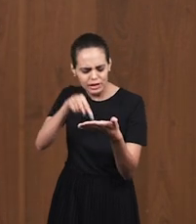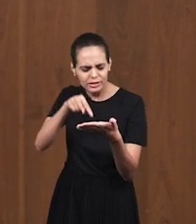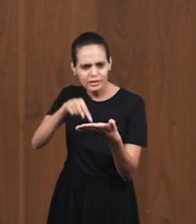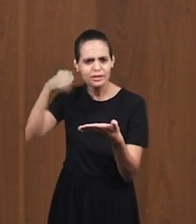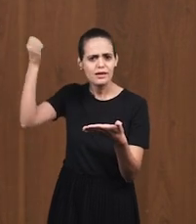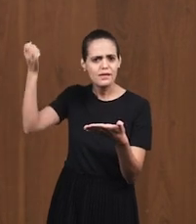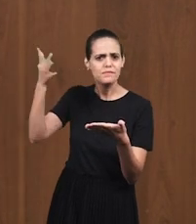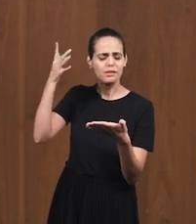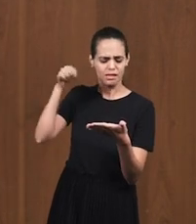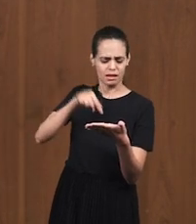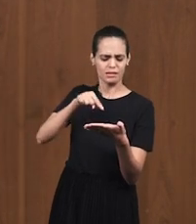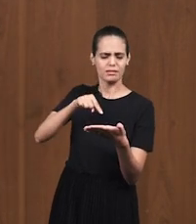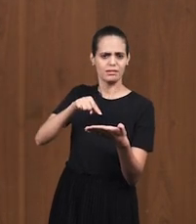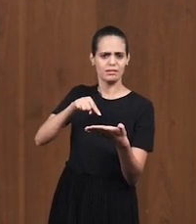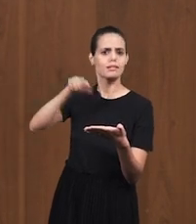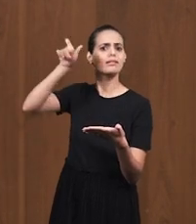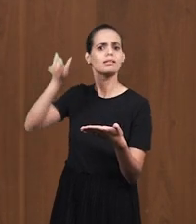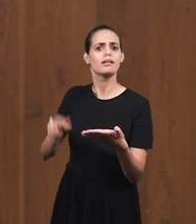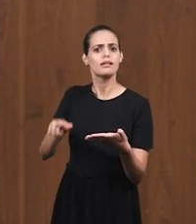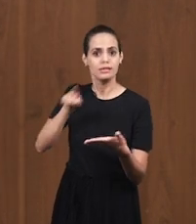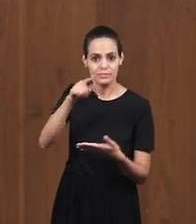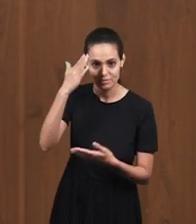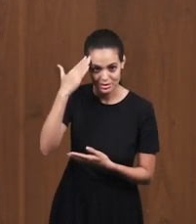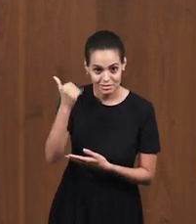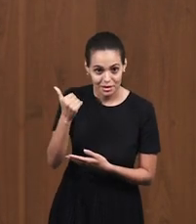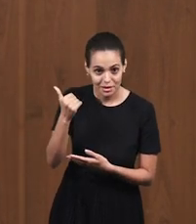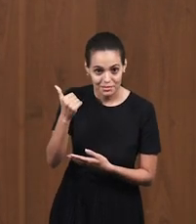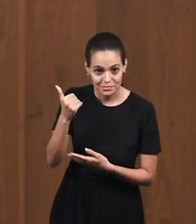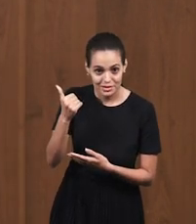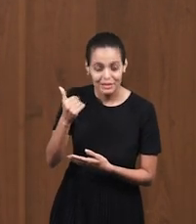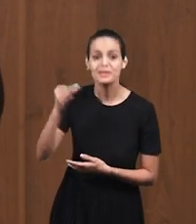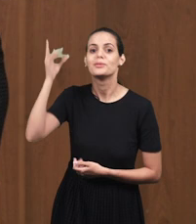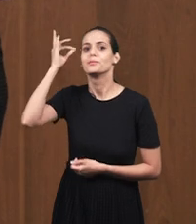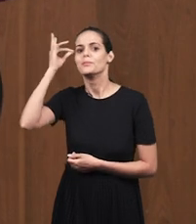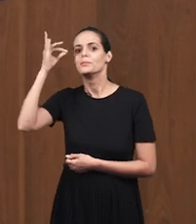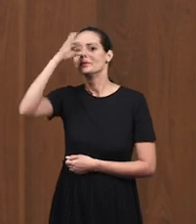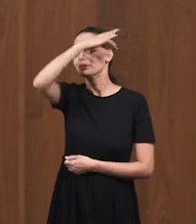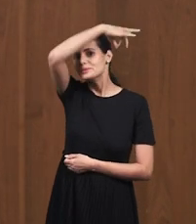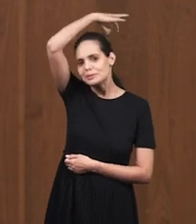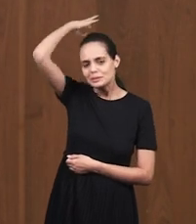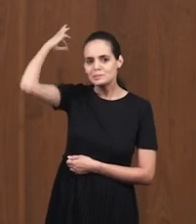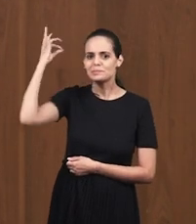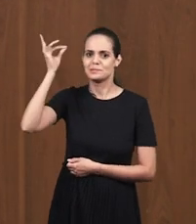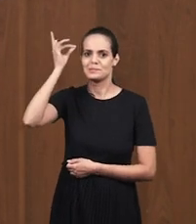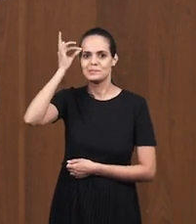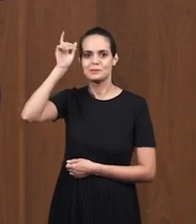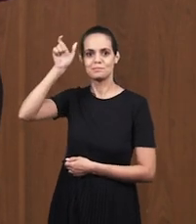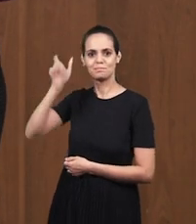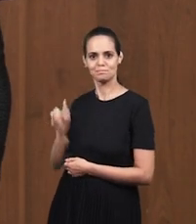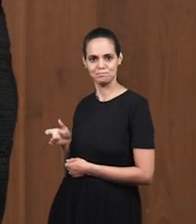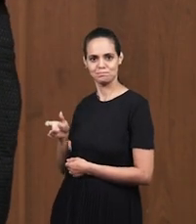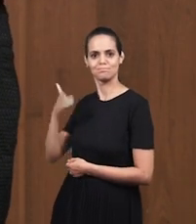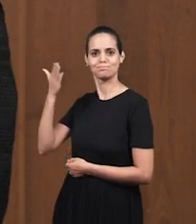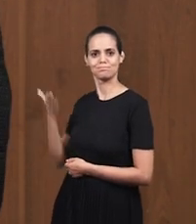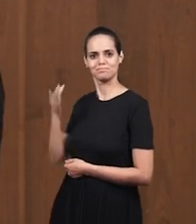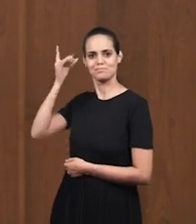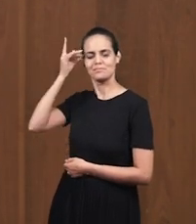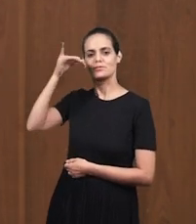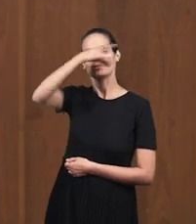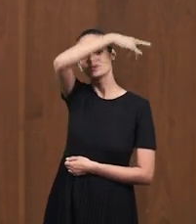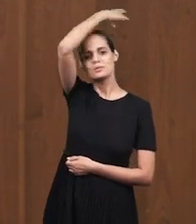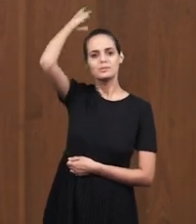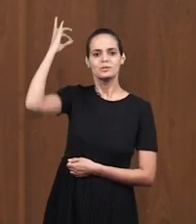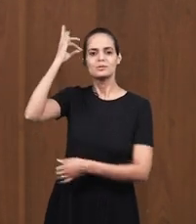что написано в Библии? Знаете кто? Это Дух Святой. Он помогает